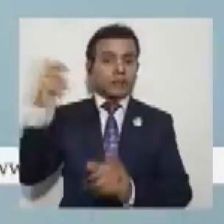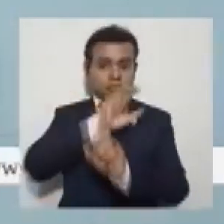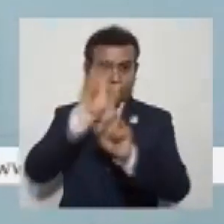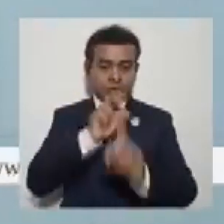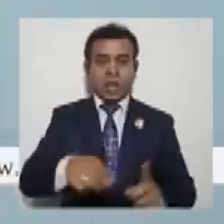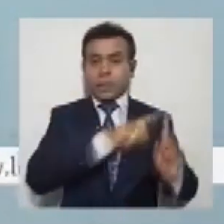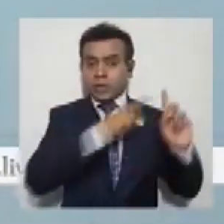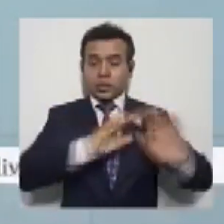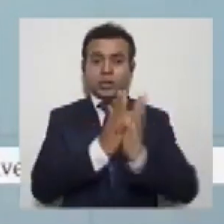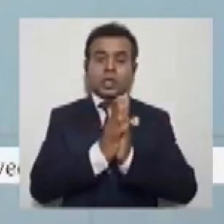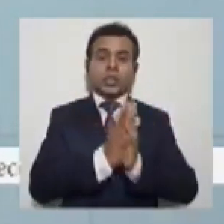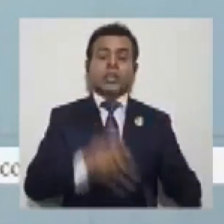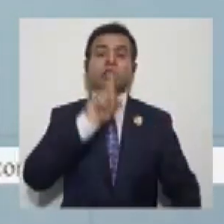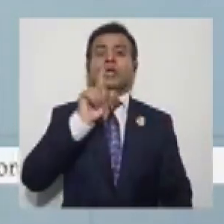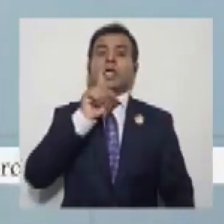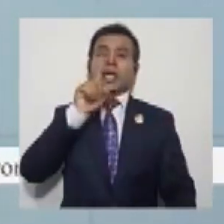6,72,321 জন।